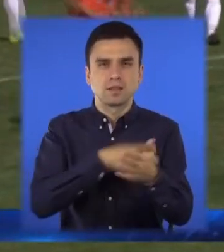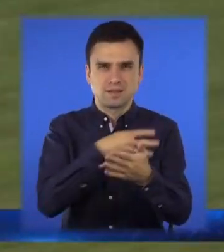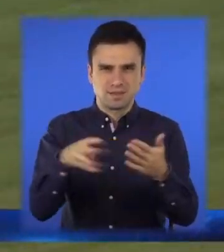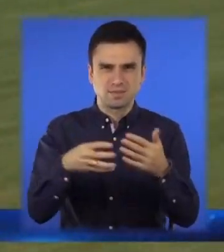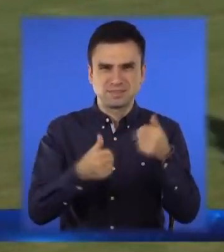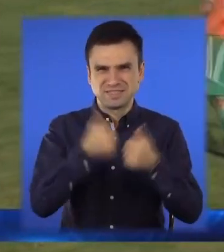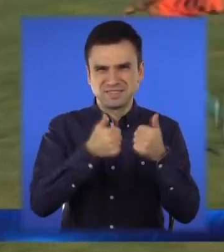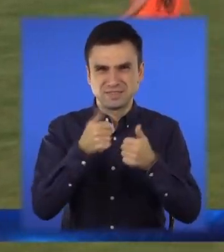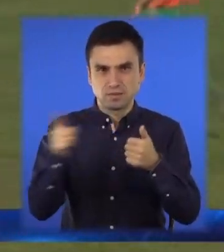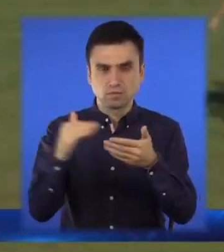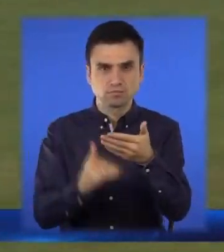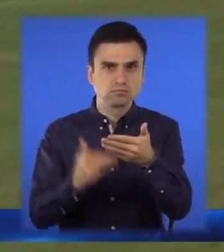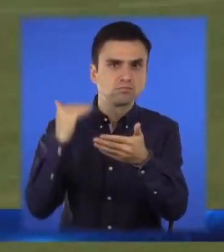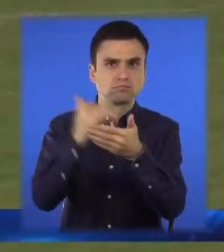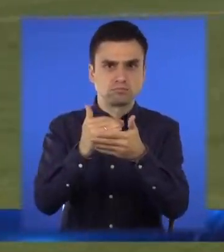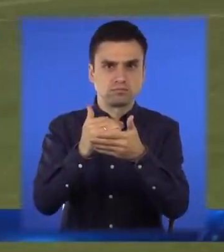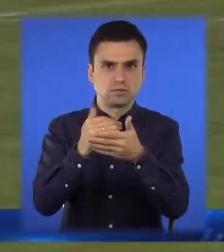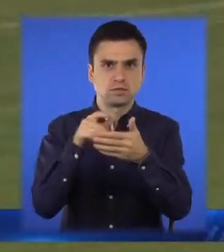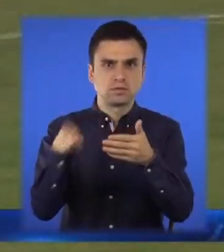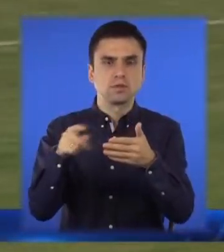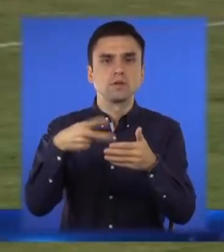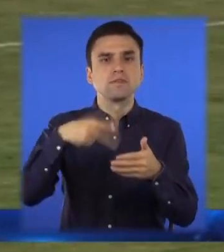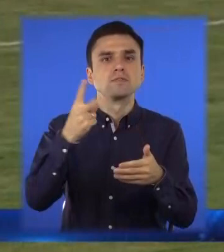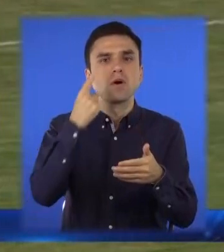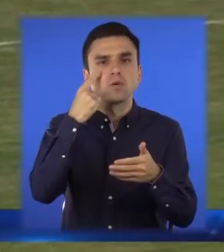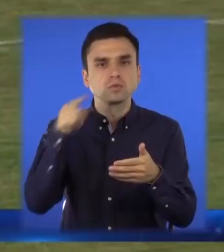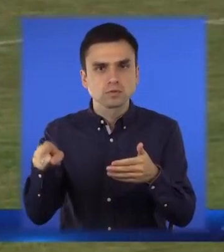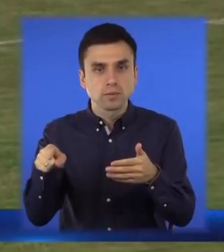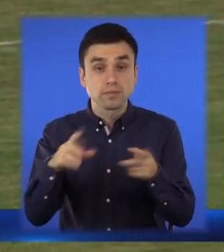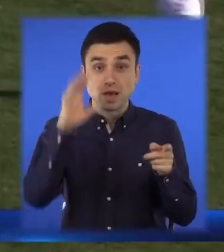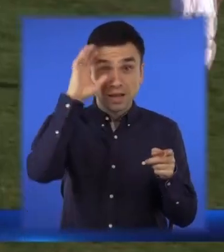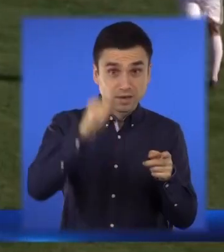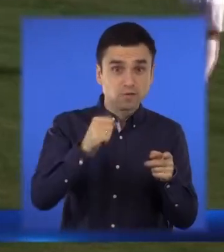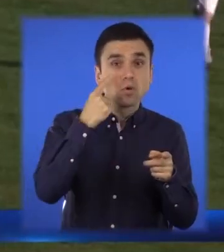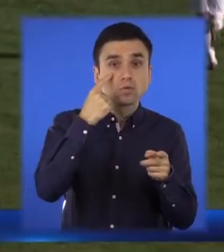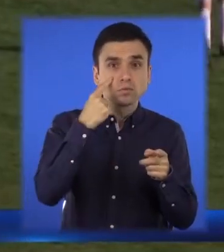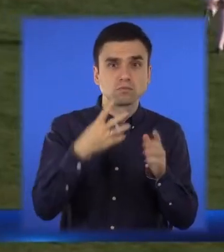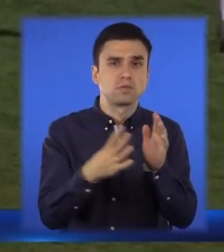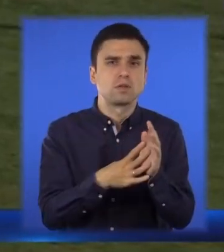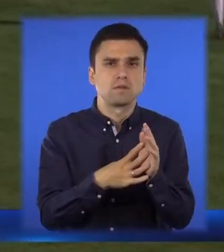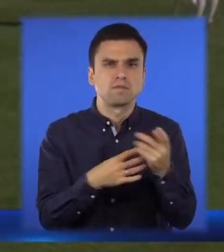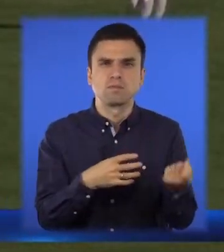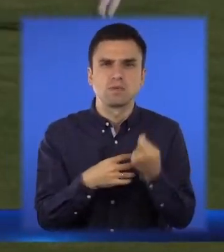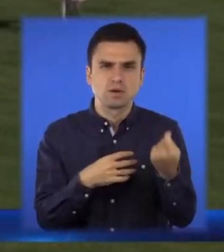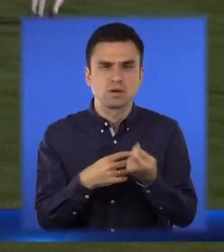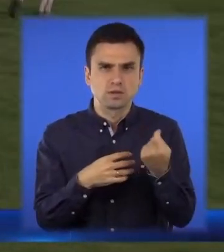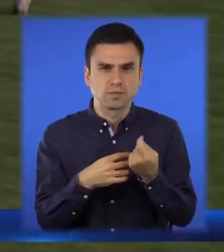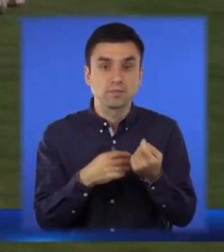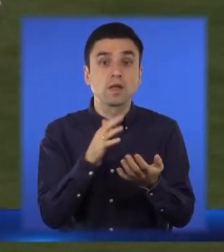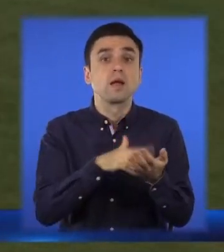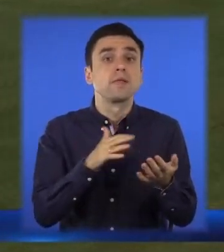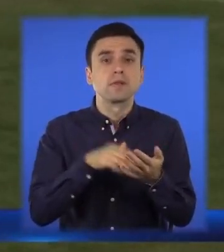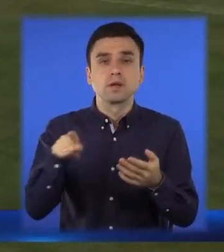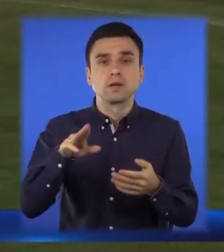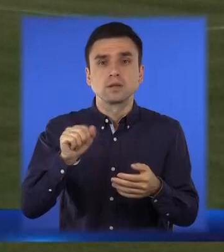позиції у турнірній таблиці та має у своєму активі 22 бали, тоді як у Кривого Рогу їх лише 9.